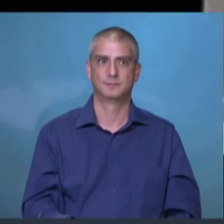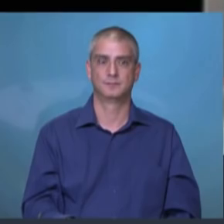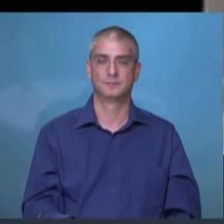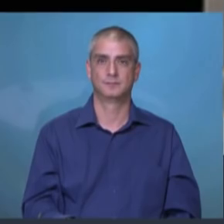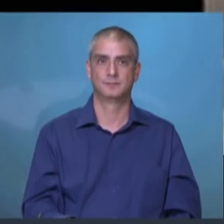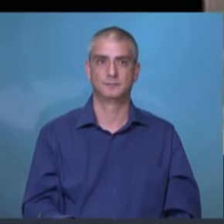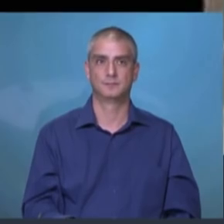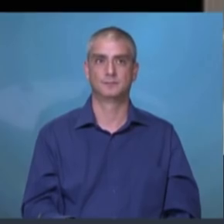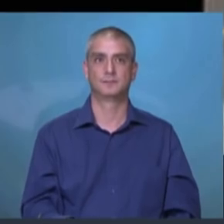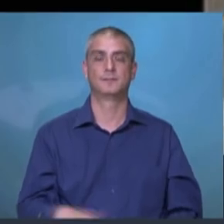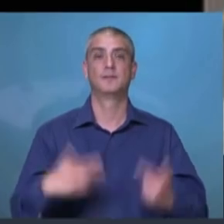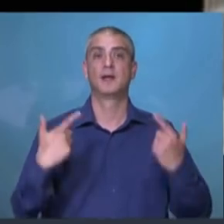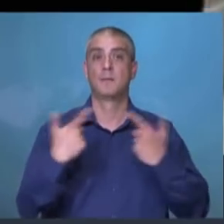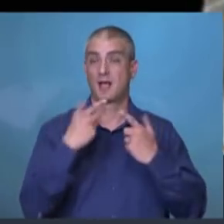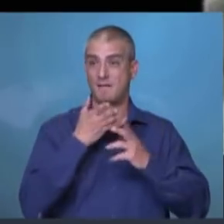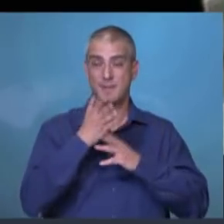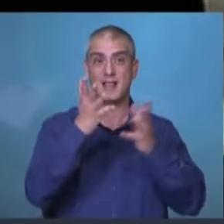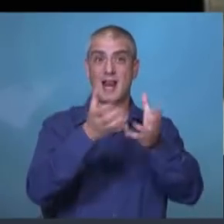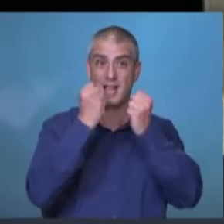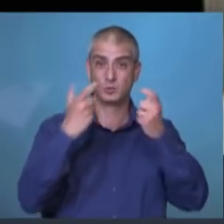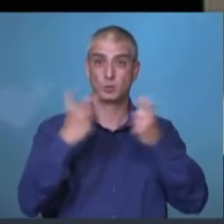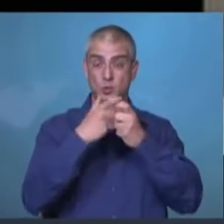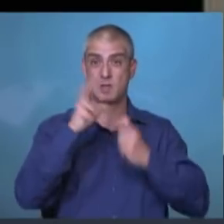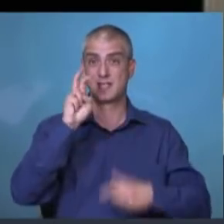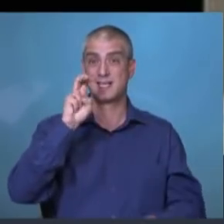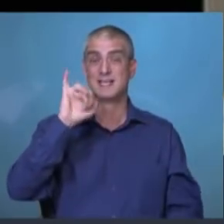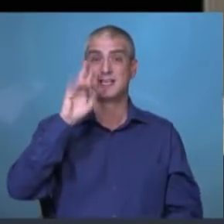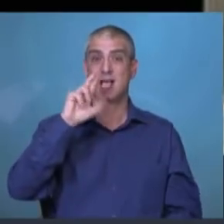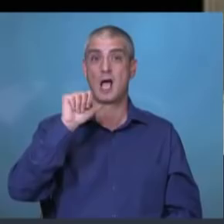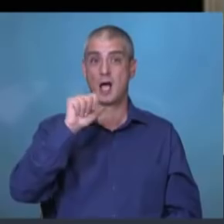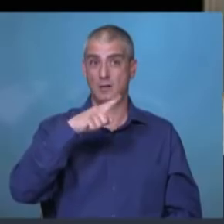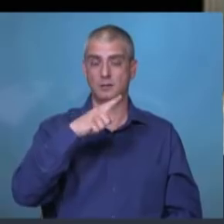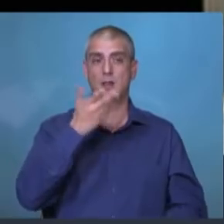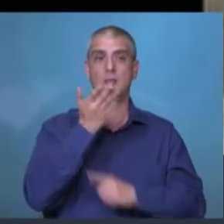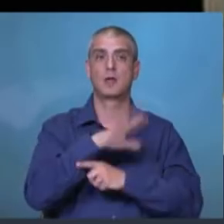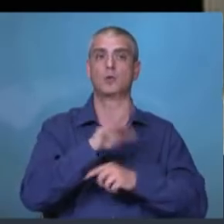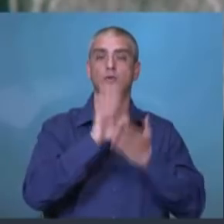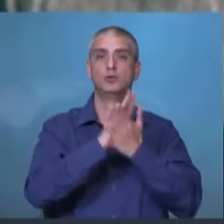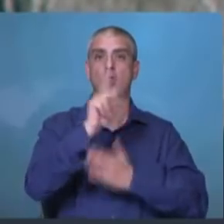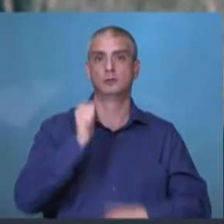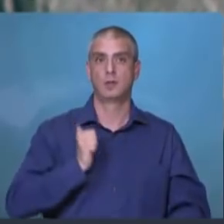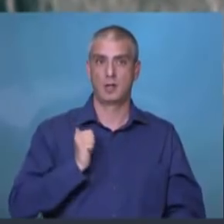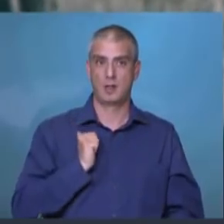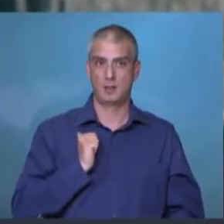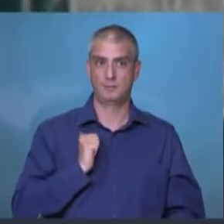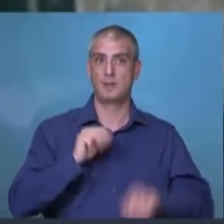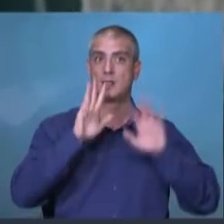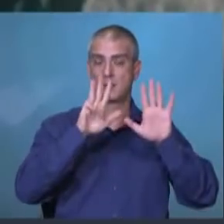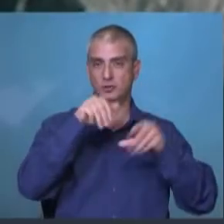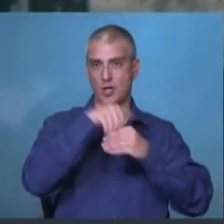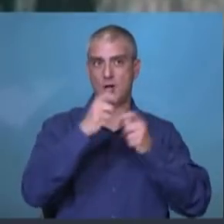בקרב ובמערב, בדרך לחילוץ הגדוד של עירה בסולטן יעקב, נהרגו 13 לוחמים. 9 מהם